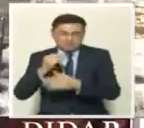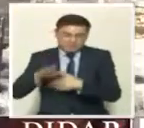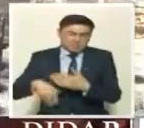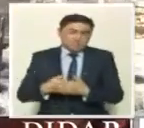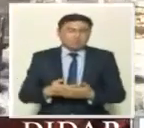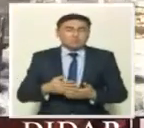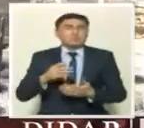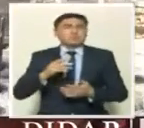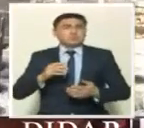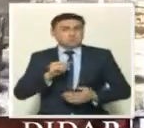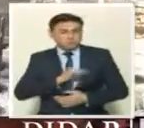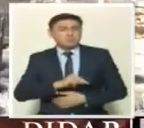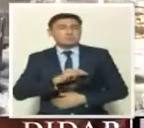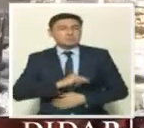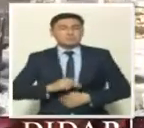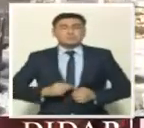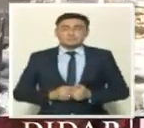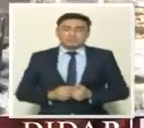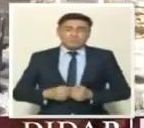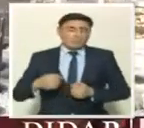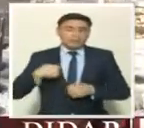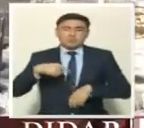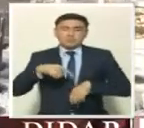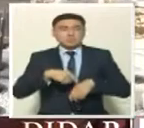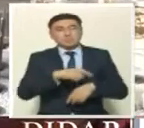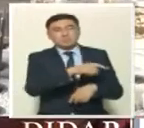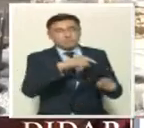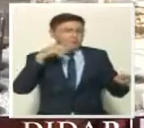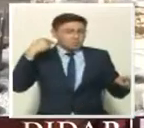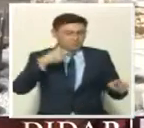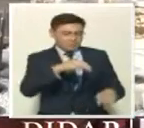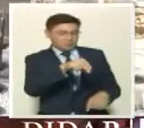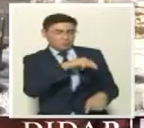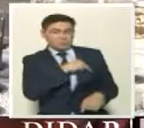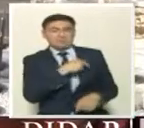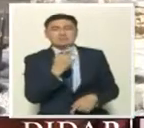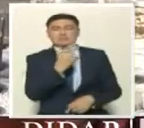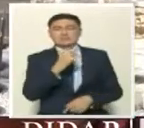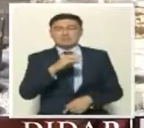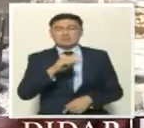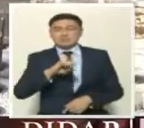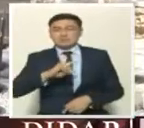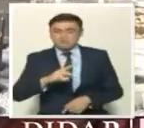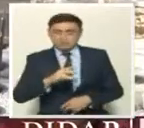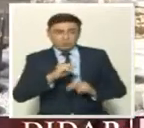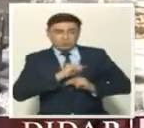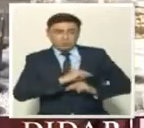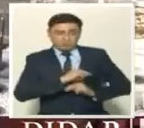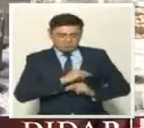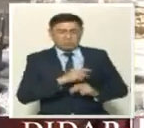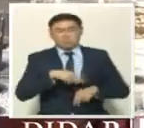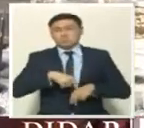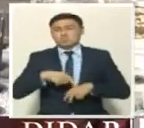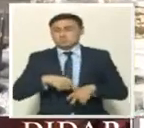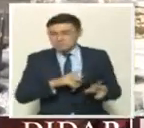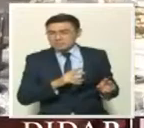время я счастлив быть награжденным орденом Трудовой Славы третьей степени из рук нашего президента Тукаева